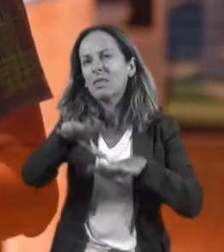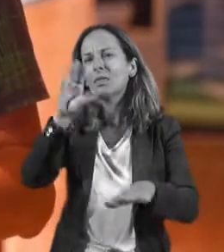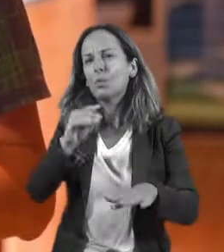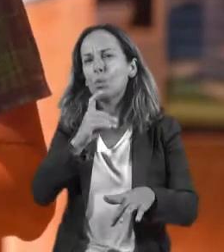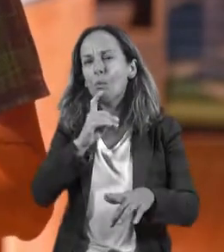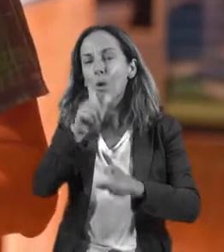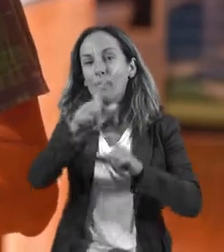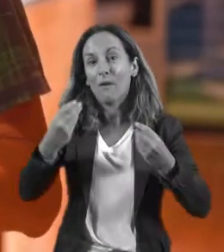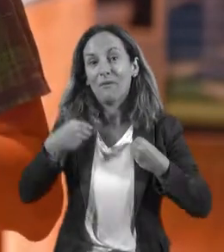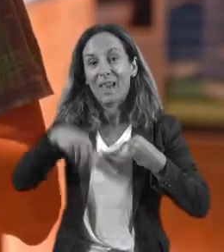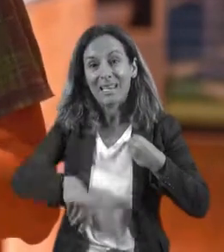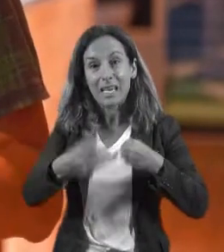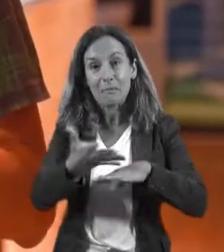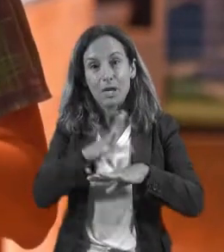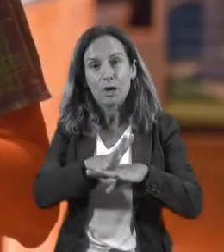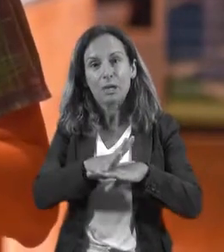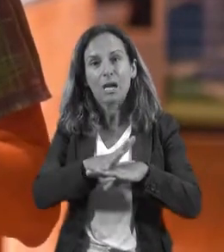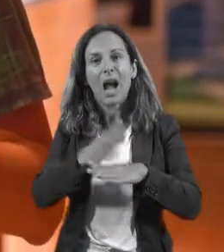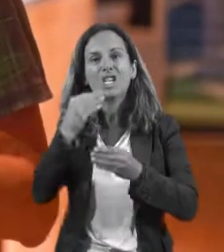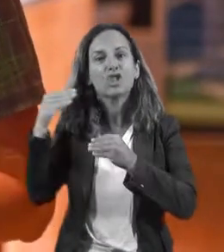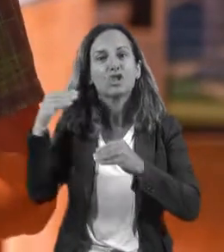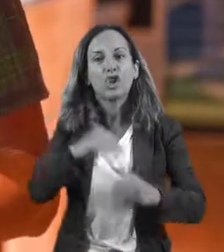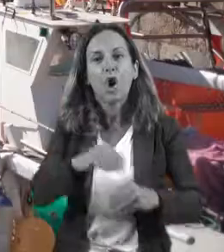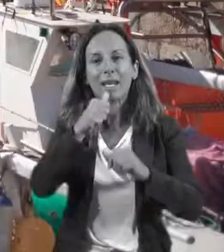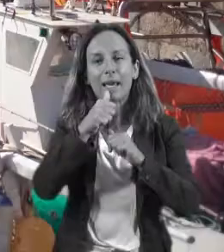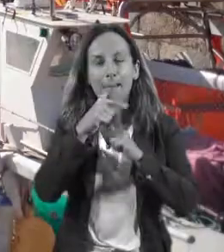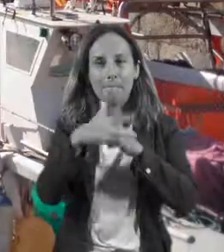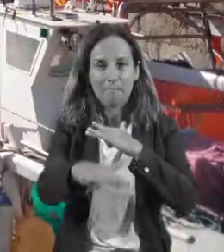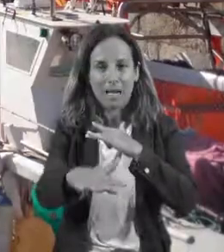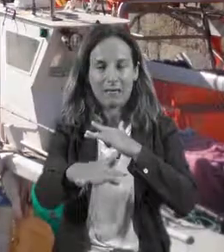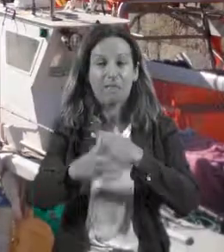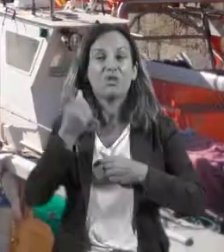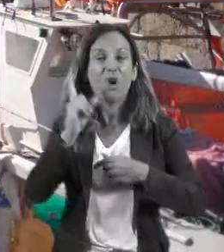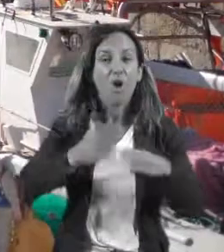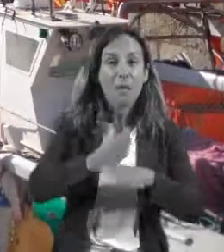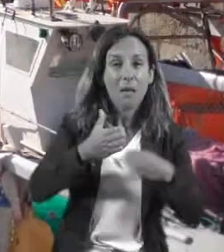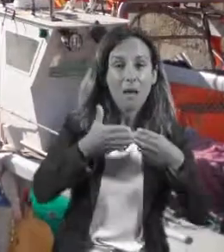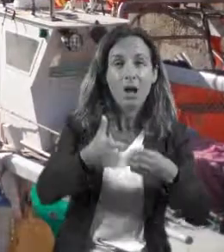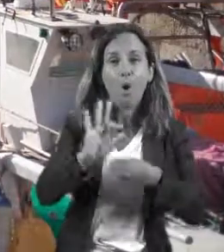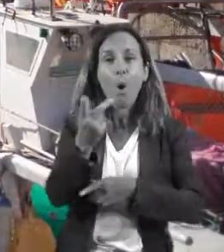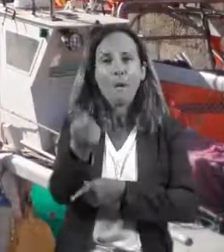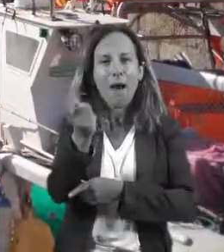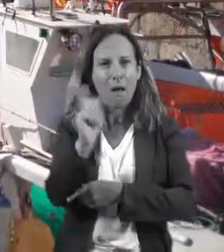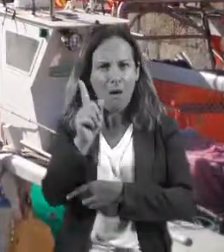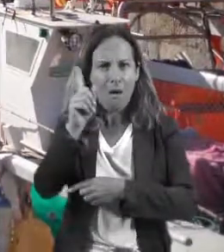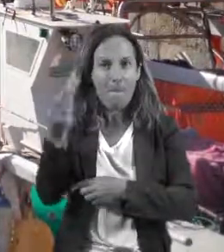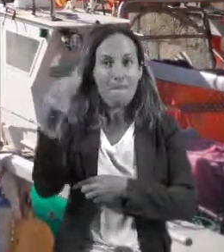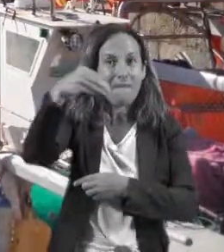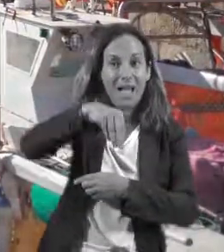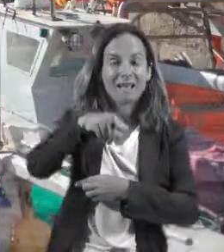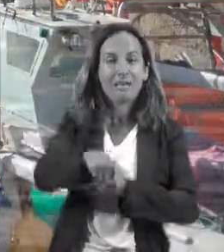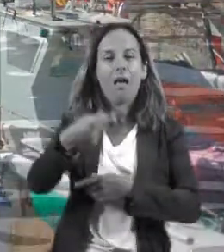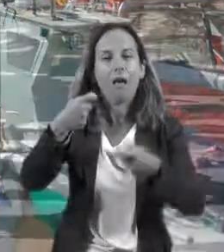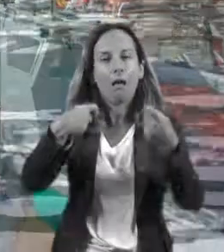pescadors, sinó que també té a veure amb tota la part comercial del port, que va tenir una forta relació amb França fins fa gairebé 60 o 70